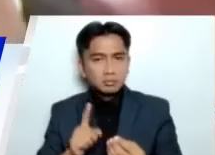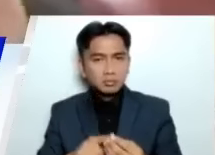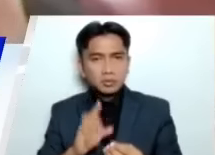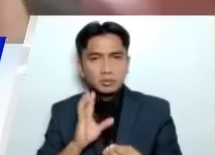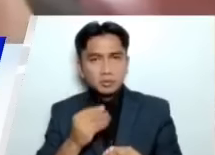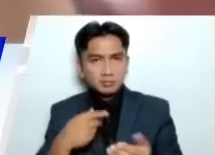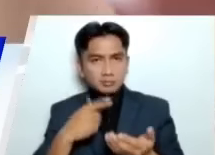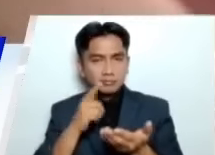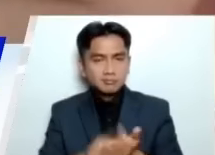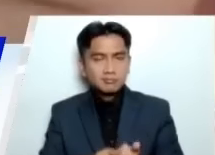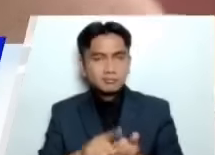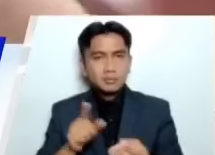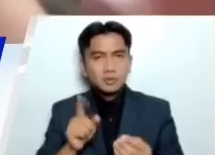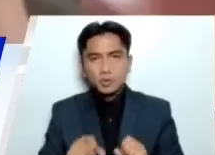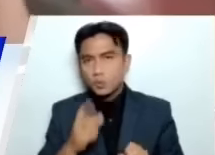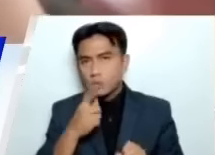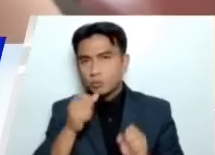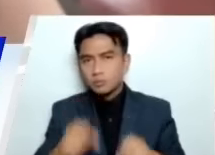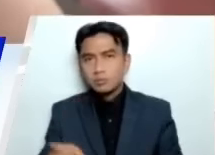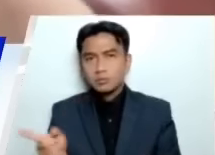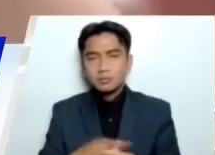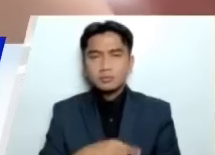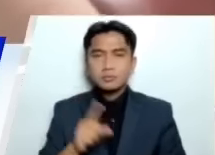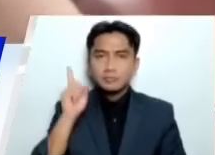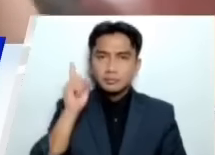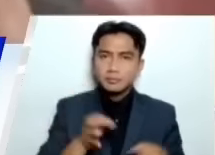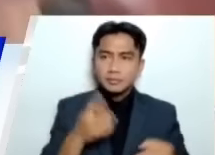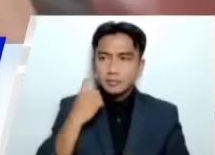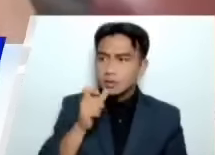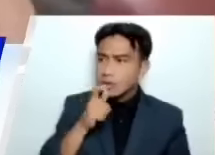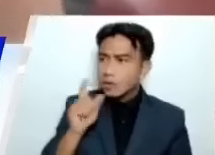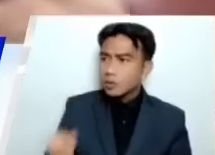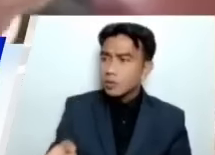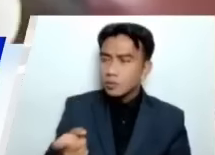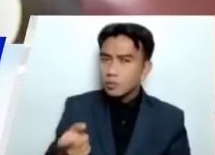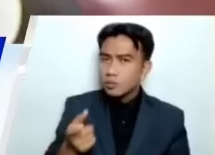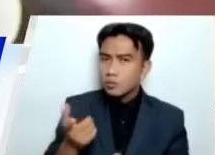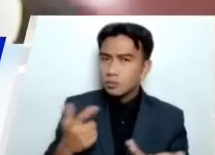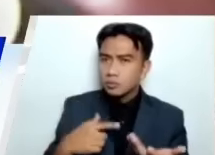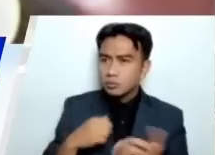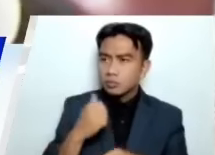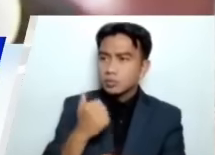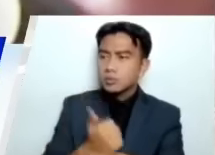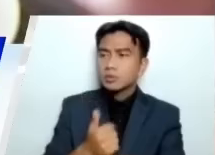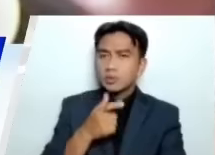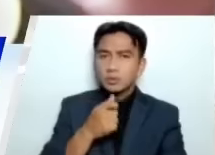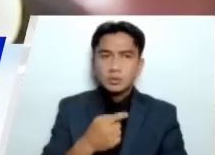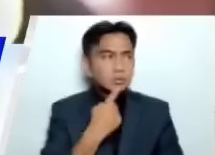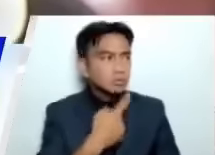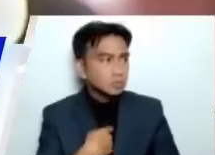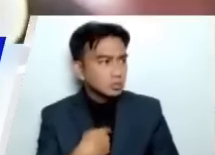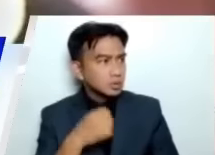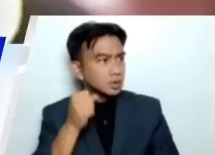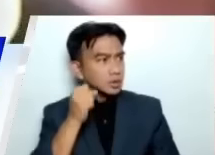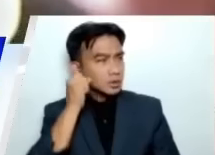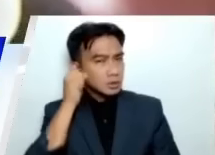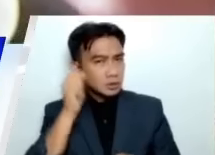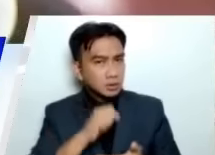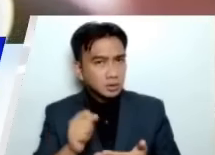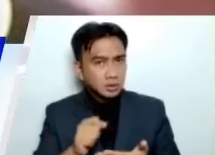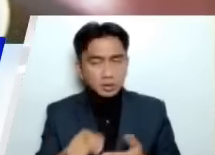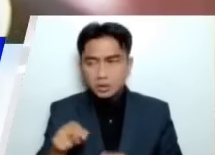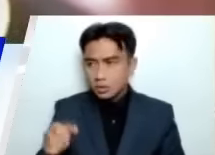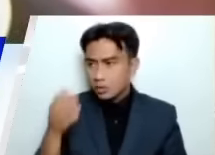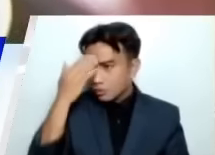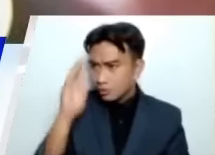kanina, sino ang appointing authority? USEC ng ASEC, anong sagot mo? Secretary. Hindi mo alam. Po, hindi pa po ako